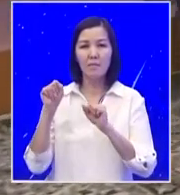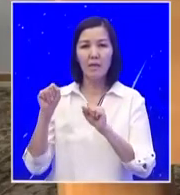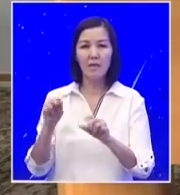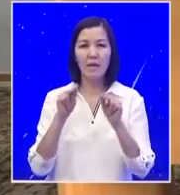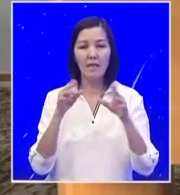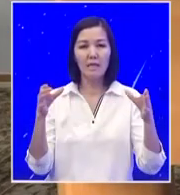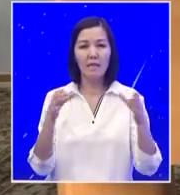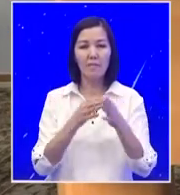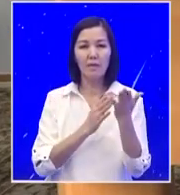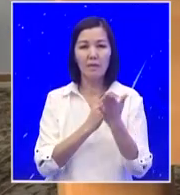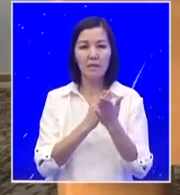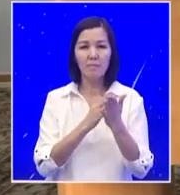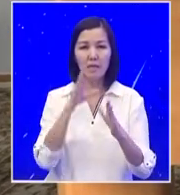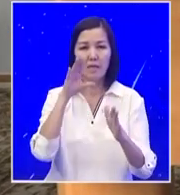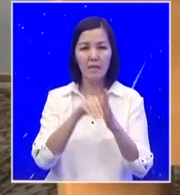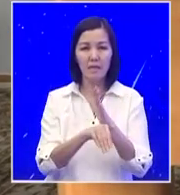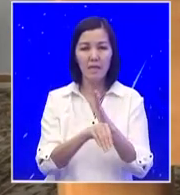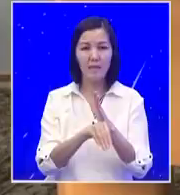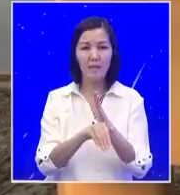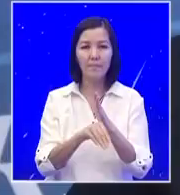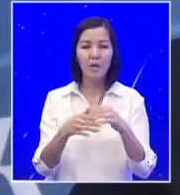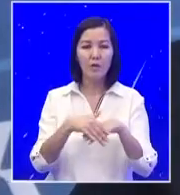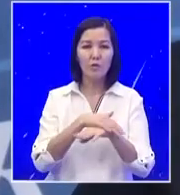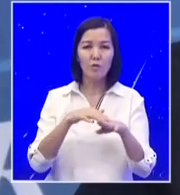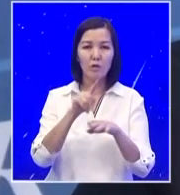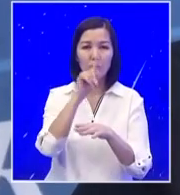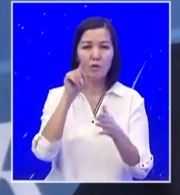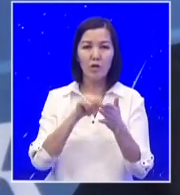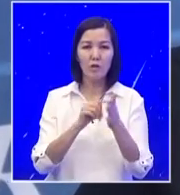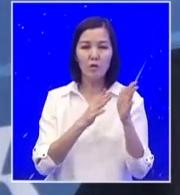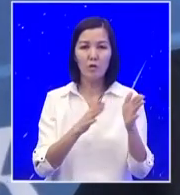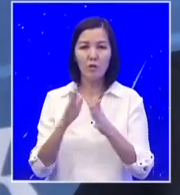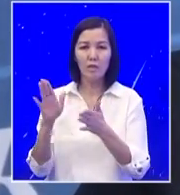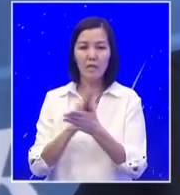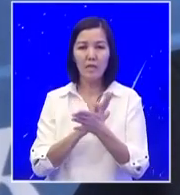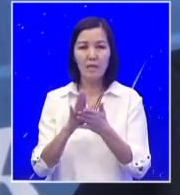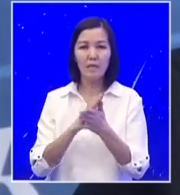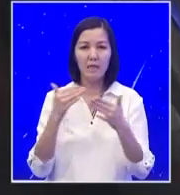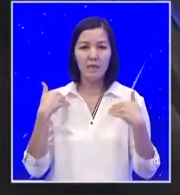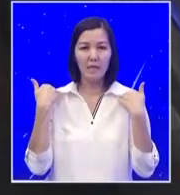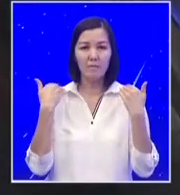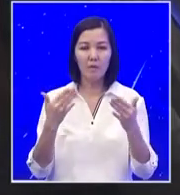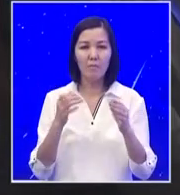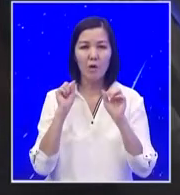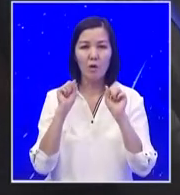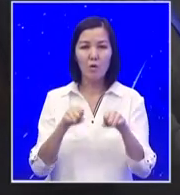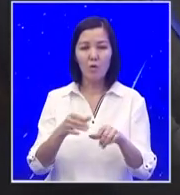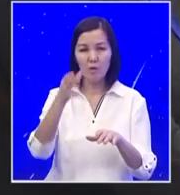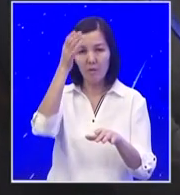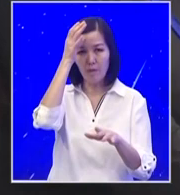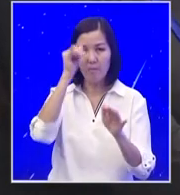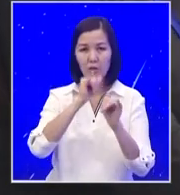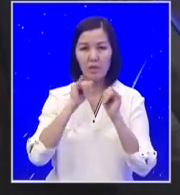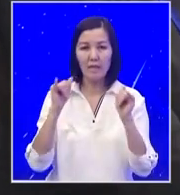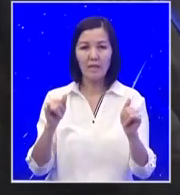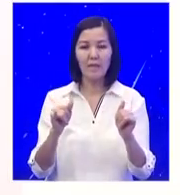департаментінің мамандары кіреді. Сала қызметкерлері тұрғындардың сұрақтары бойынша тұрақты түрде тегін тәртібін кеңес беріп, азаматтардың құқықтық білімін